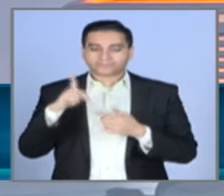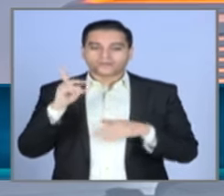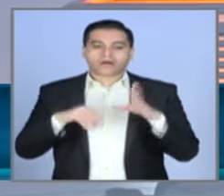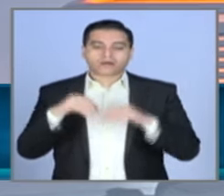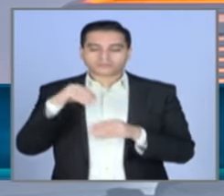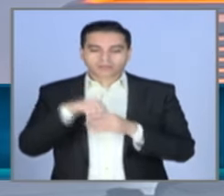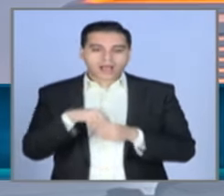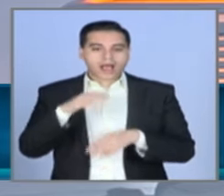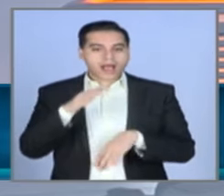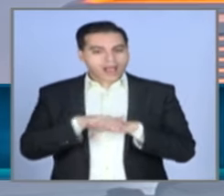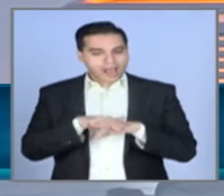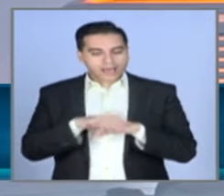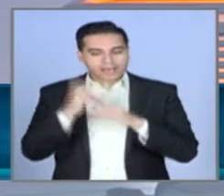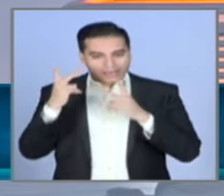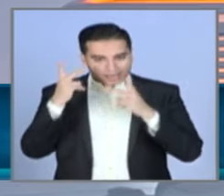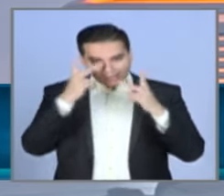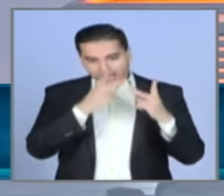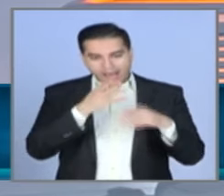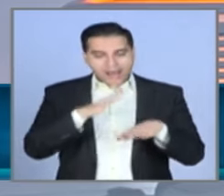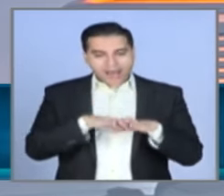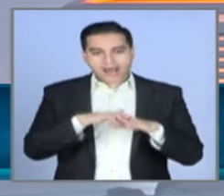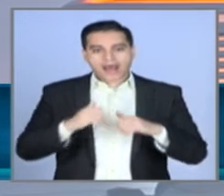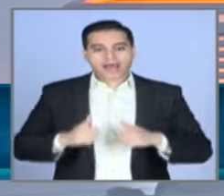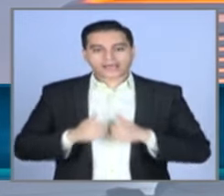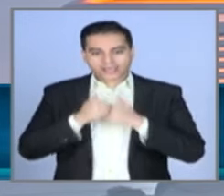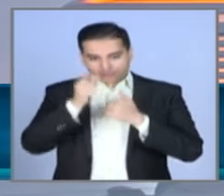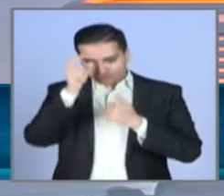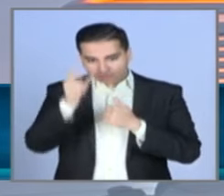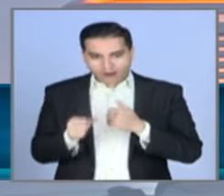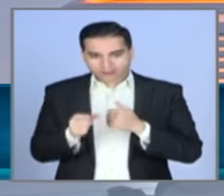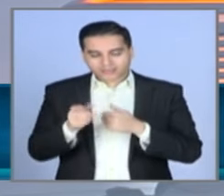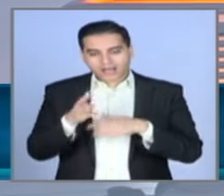قصص خيالية مستوحاة من شخصية